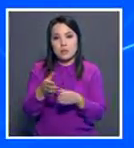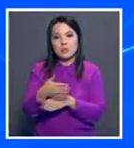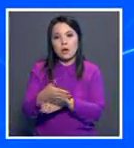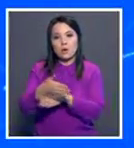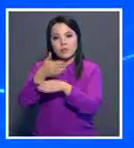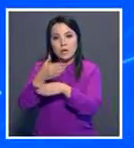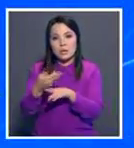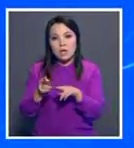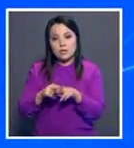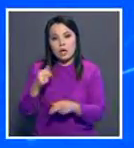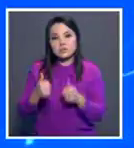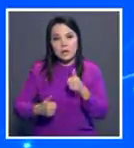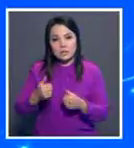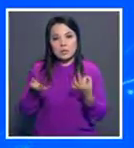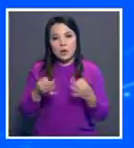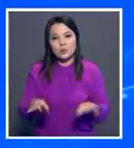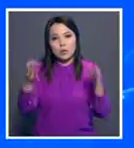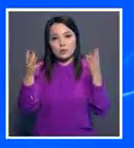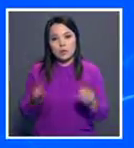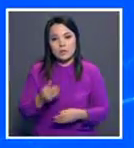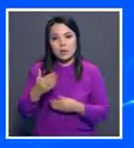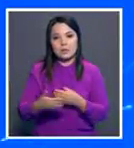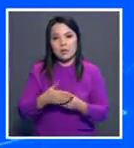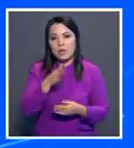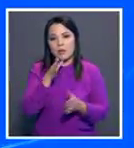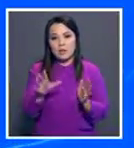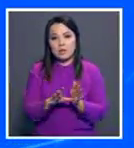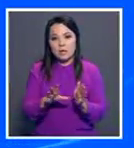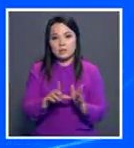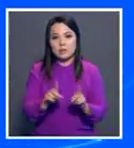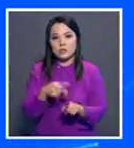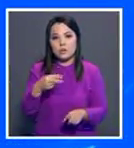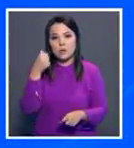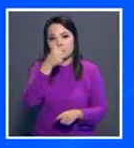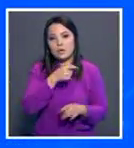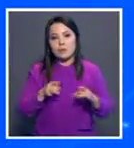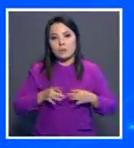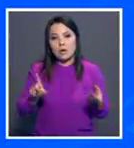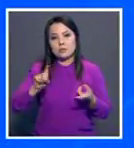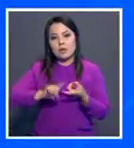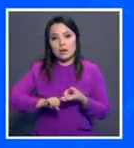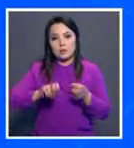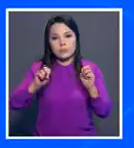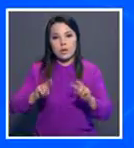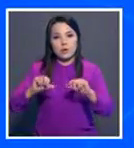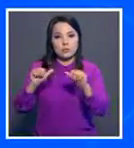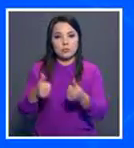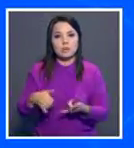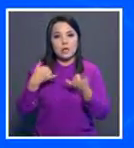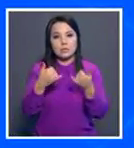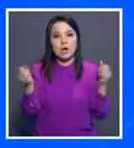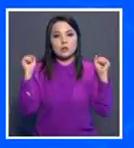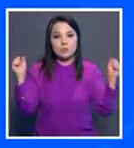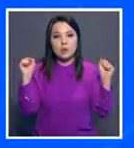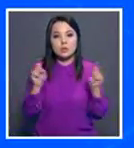көтерді. Жарыс тәуелсіздік күні қарсаңында және Алпауыт энергетикалық компанияның 20 жылдық мерейтойына орай арнайы ұйымдастырылып отыр.